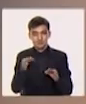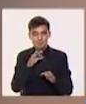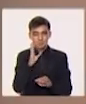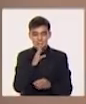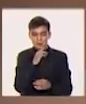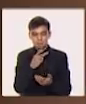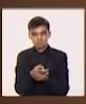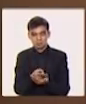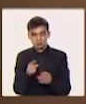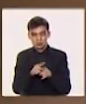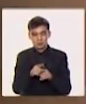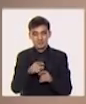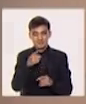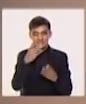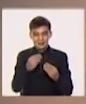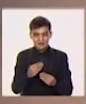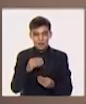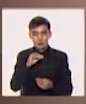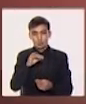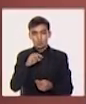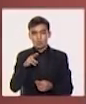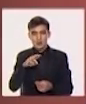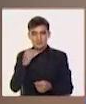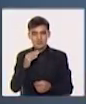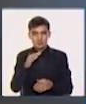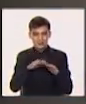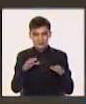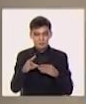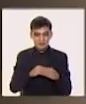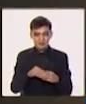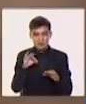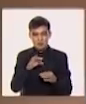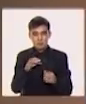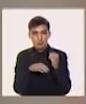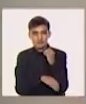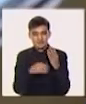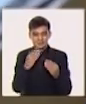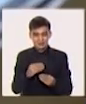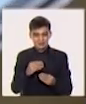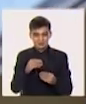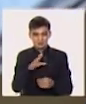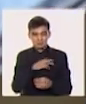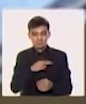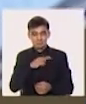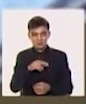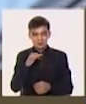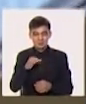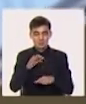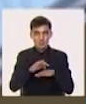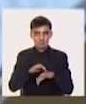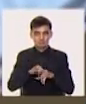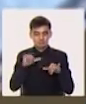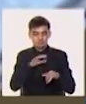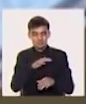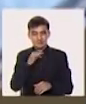жатып тамашалауда. Бірақ осы күн Юлия Аралбаеваның балашағасының қасында өткізген соңғы қуаныш сәттерінің бірі болған екен. Ауруға асқынған